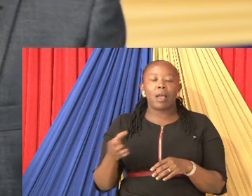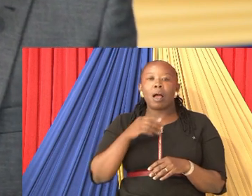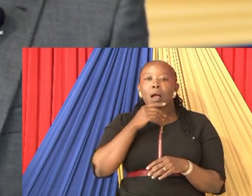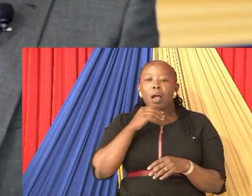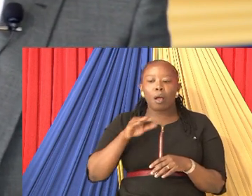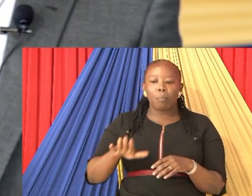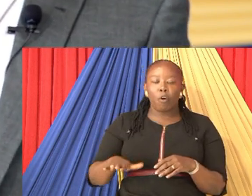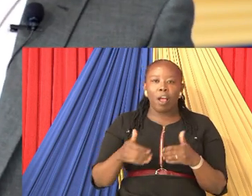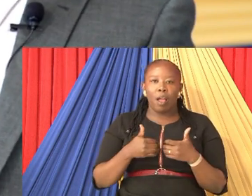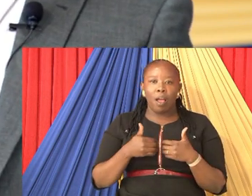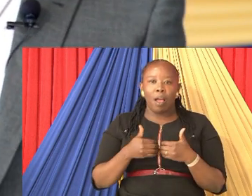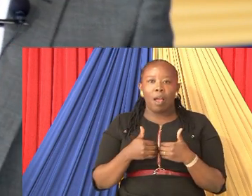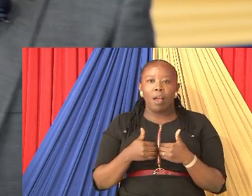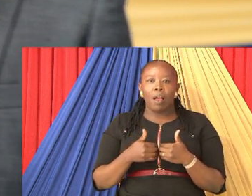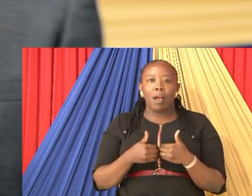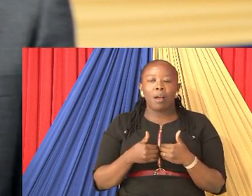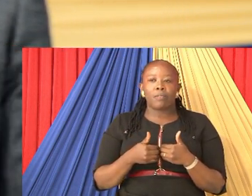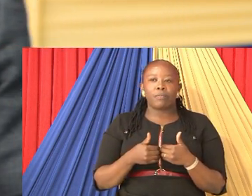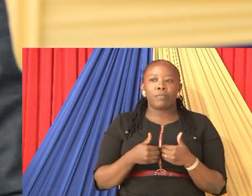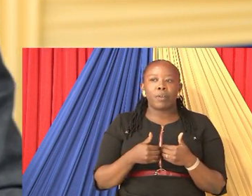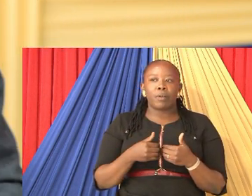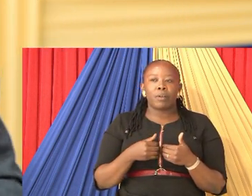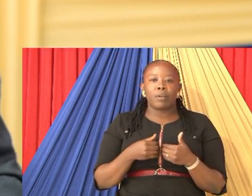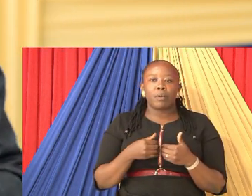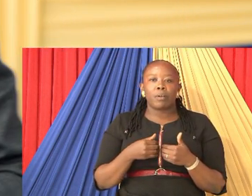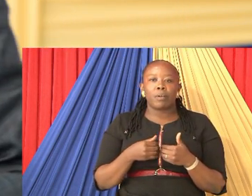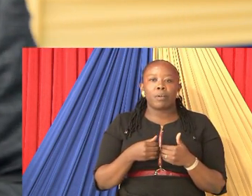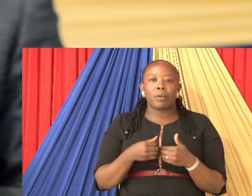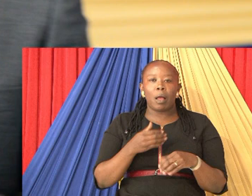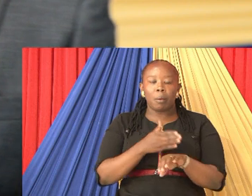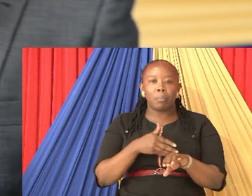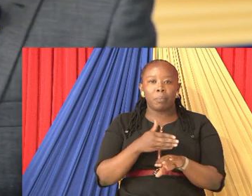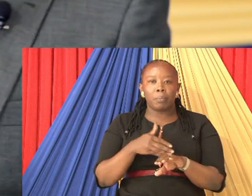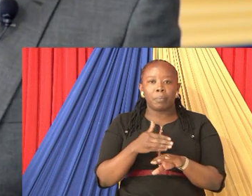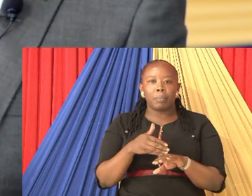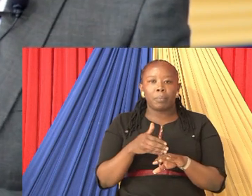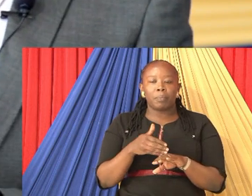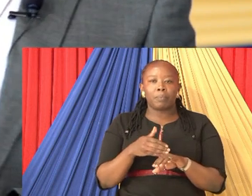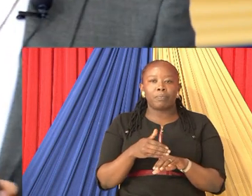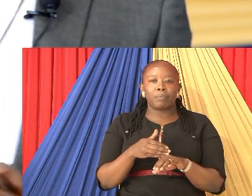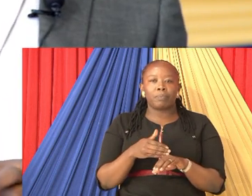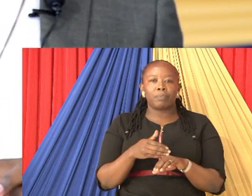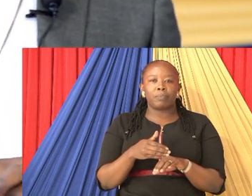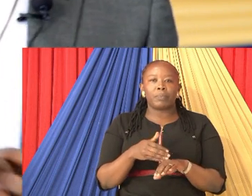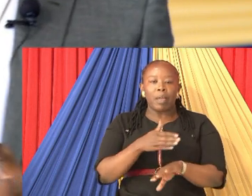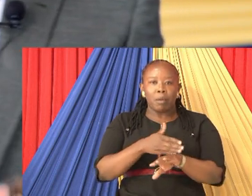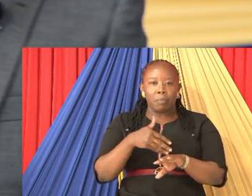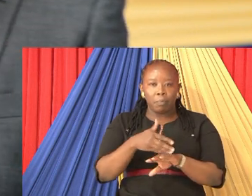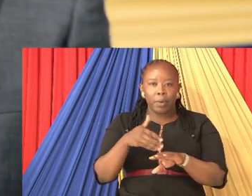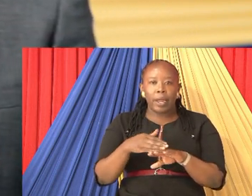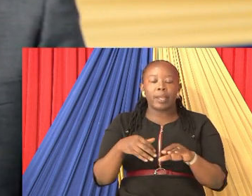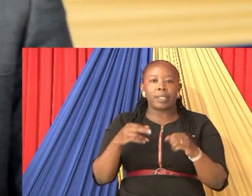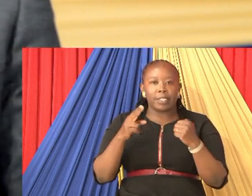wawili. Lakini hapa maandiko ya Mathayo yanasema kwamba ni samaki saba, yani ni mikate